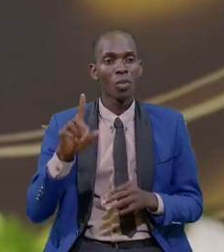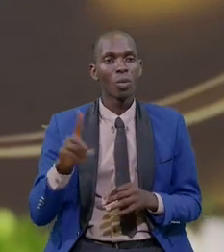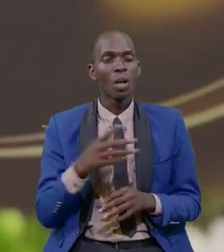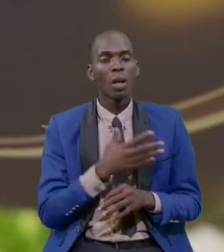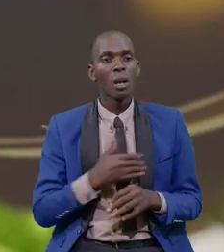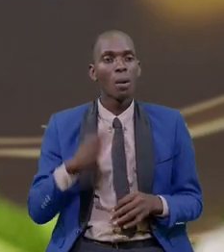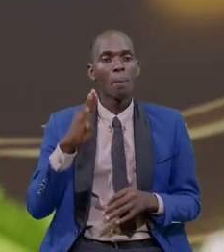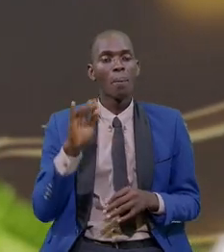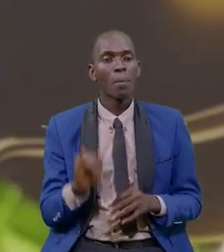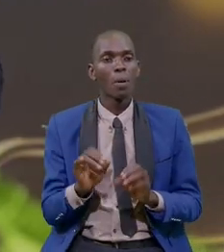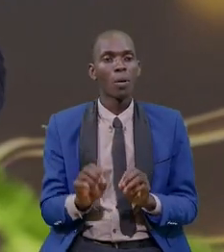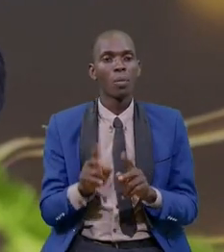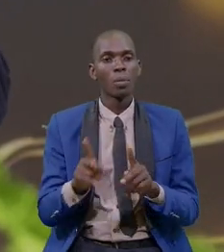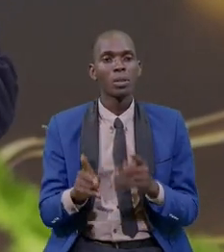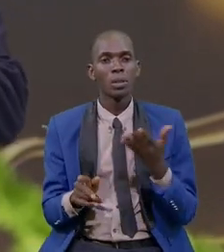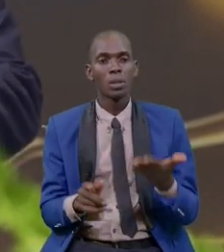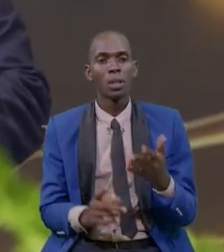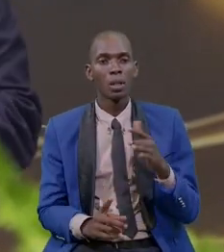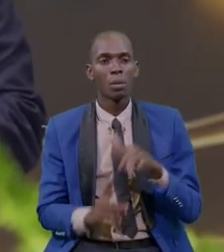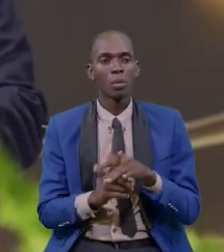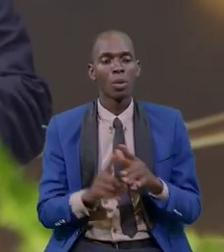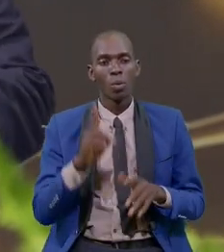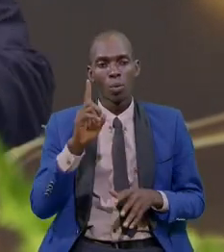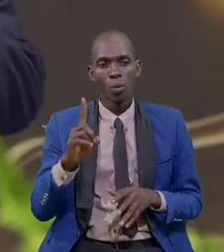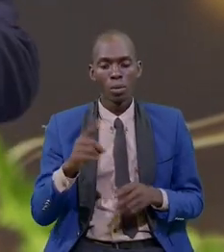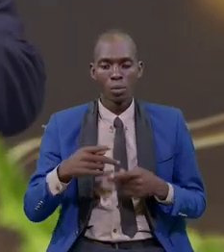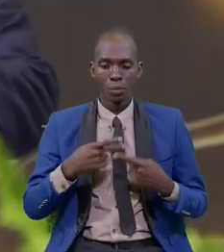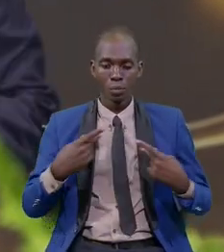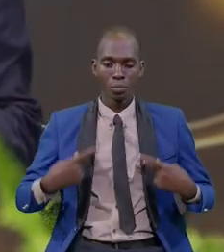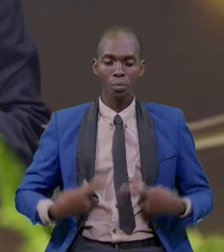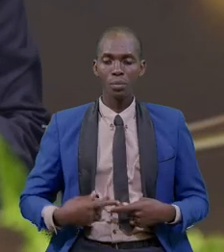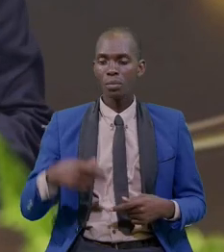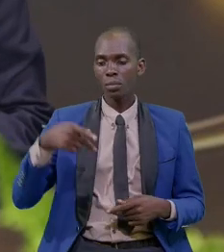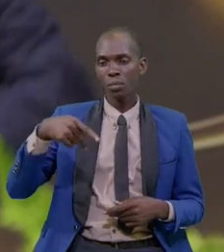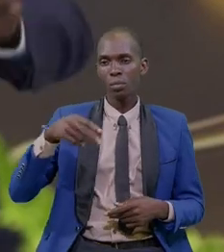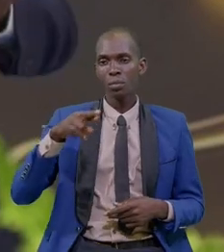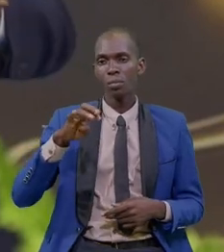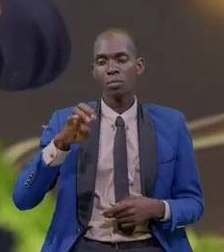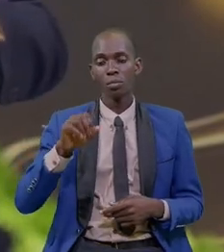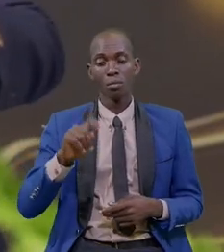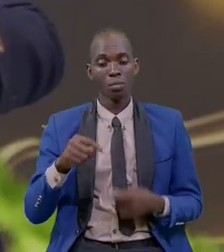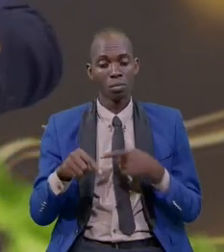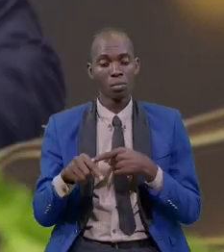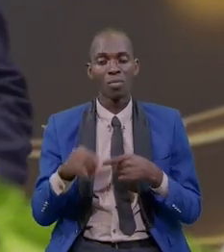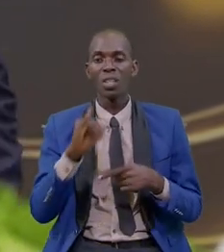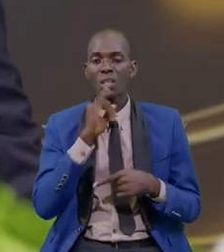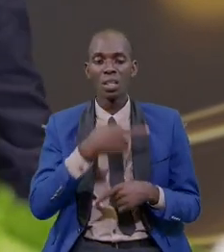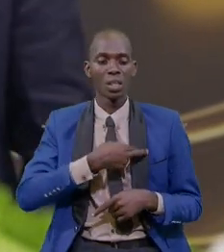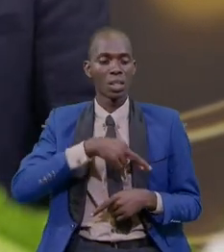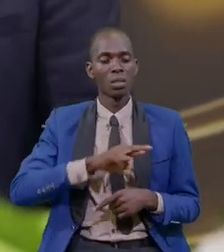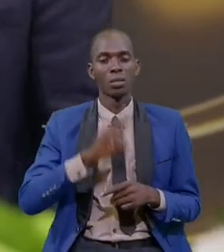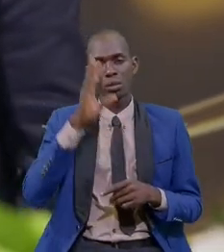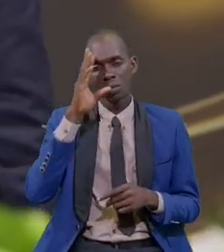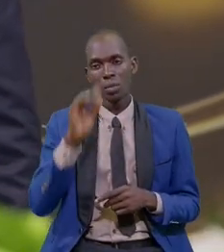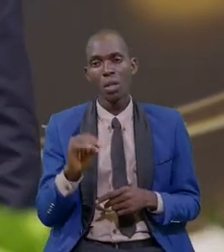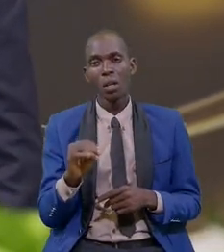Un sacrificateur qui par hasard descendit. Voilà un homme religieux. Un